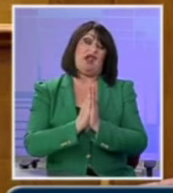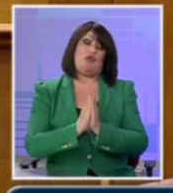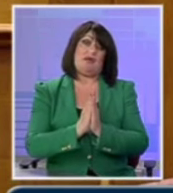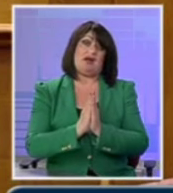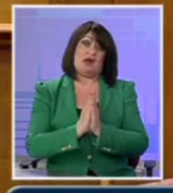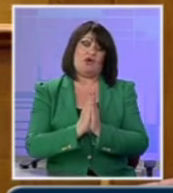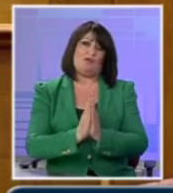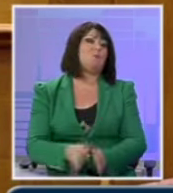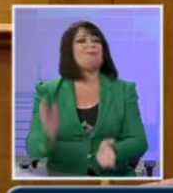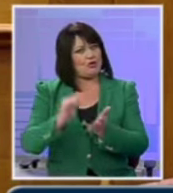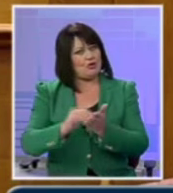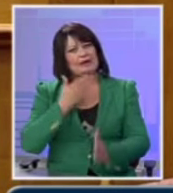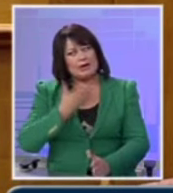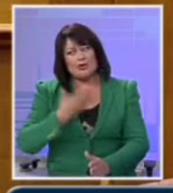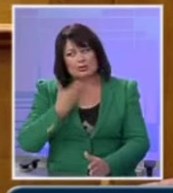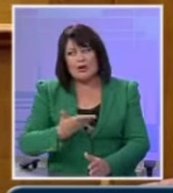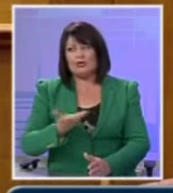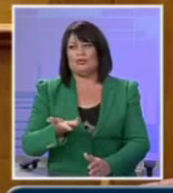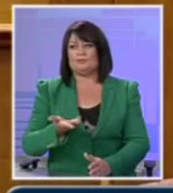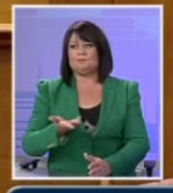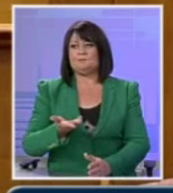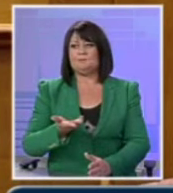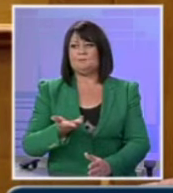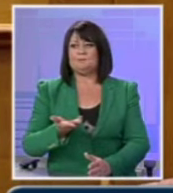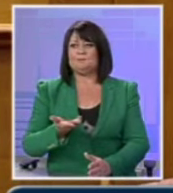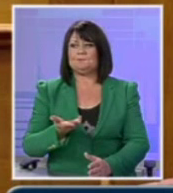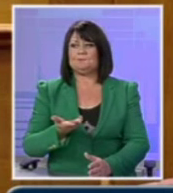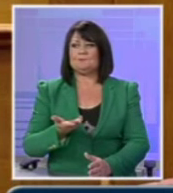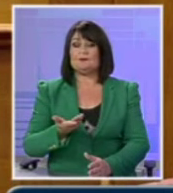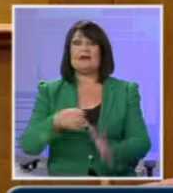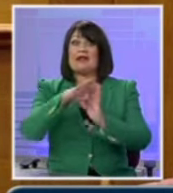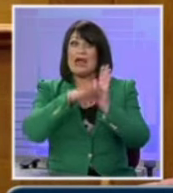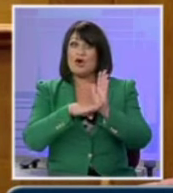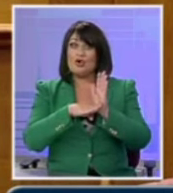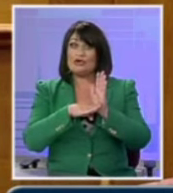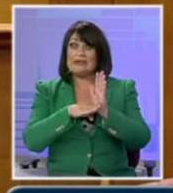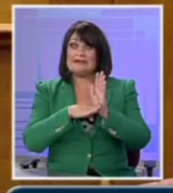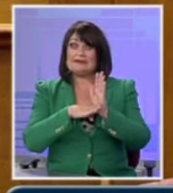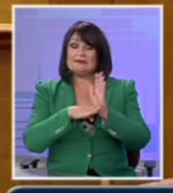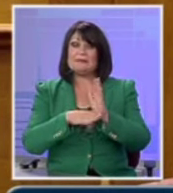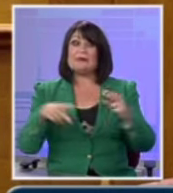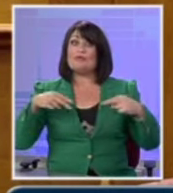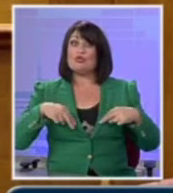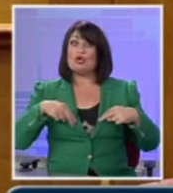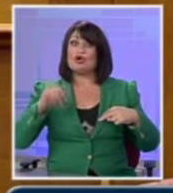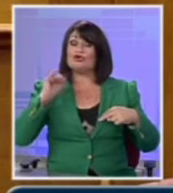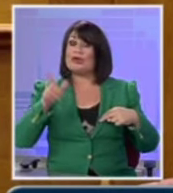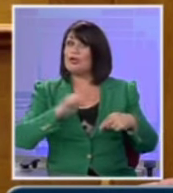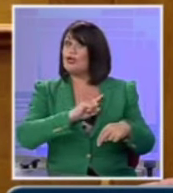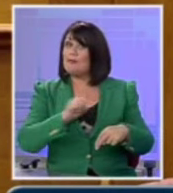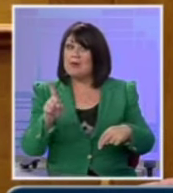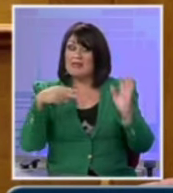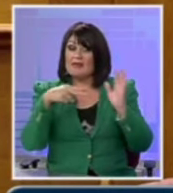Παρακαλώ, κλείστε. Επίσης, ναι, θα τελειώσω. Τελειώσαμε και είναι κανόνας να μην βγάζει το Υπουργείο, όπως έβγαλε από